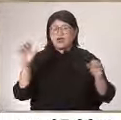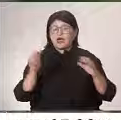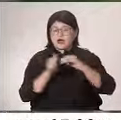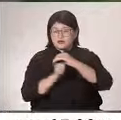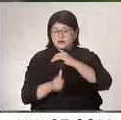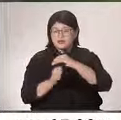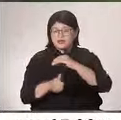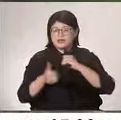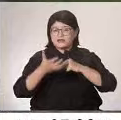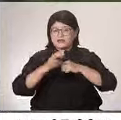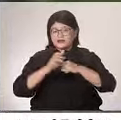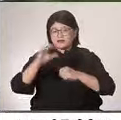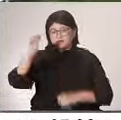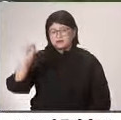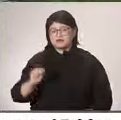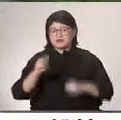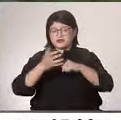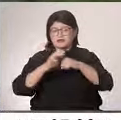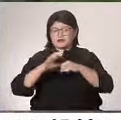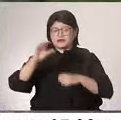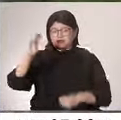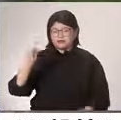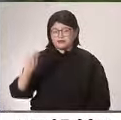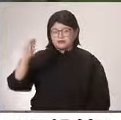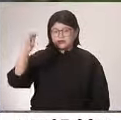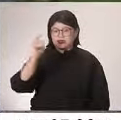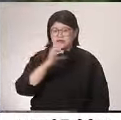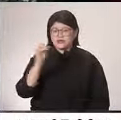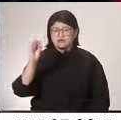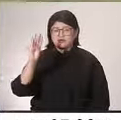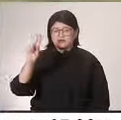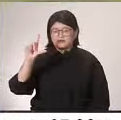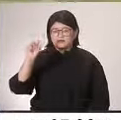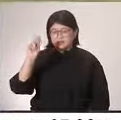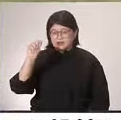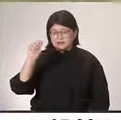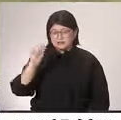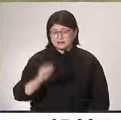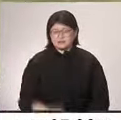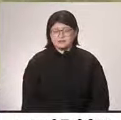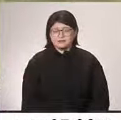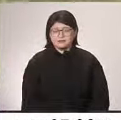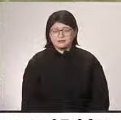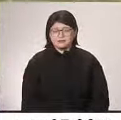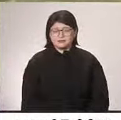Camarines Norte, Catanduanes, maging ang Bulan sa Sorsogon.